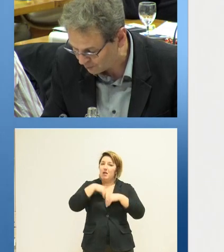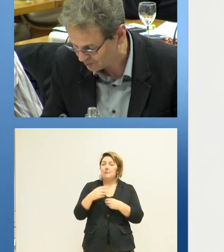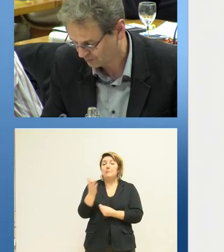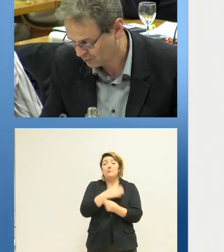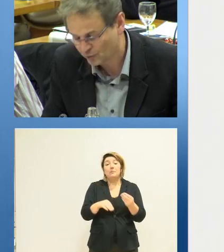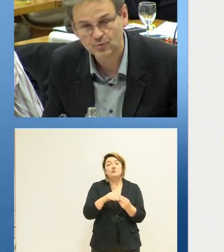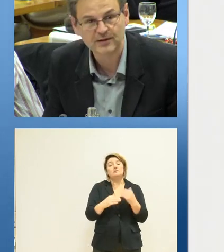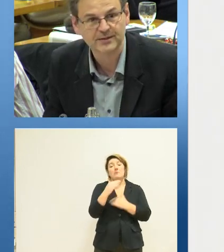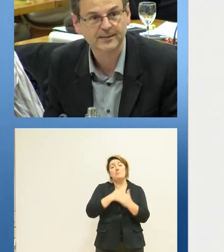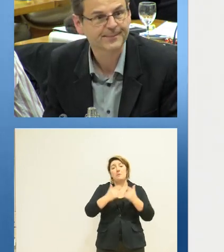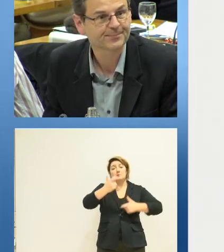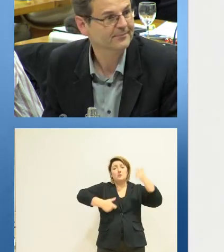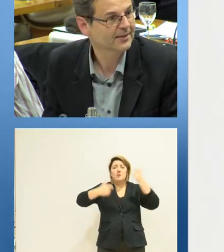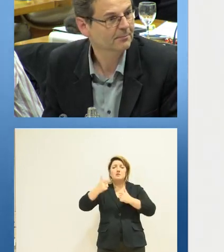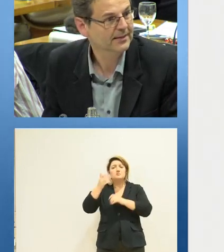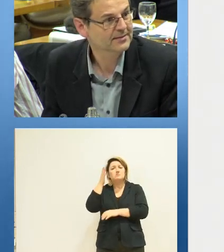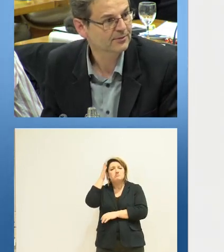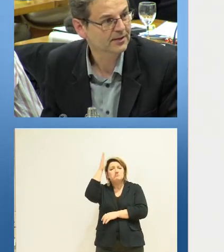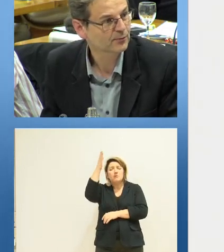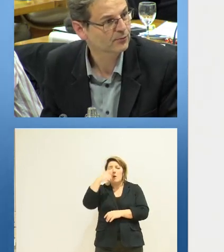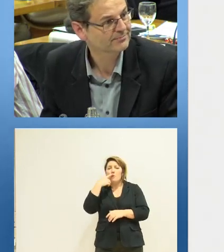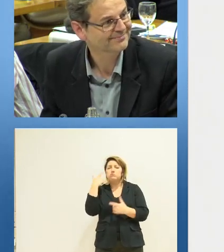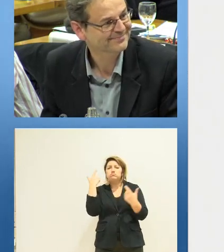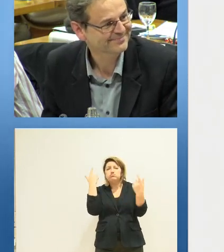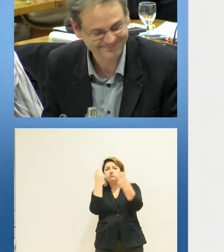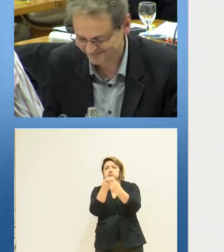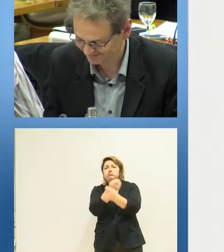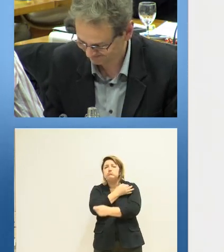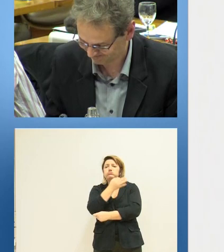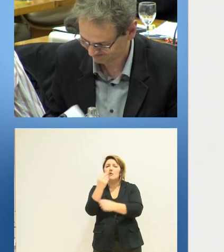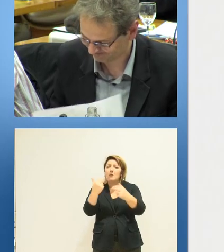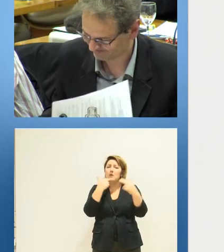répondent aux enjeux d'avenir merci de votre attention